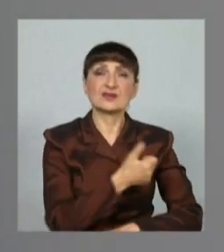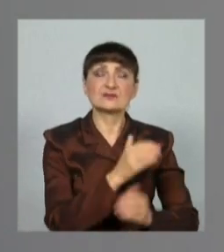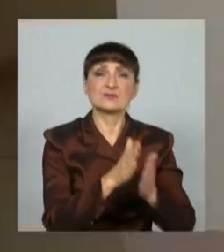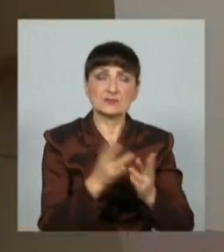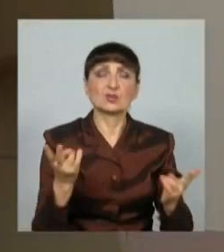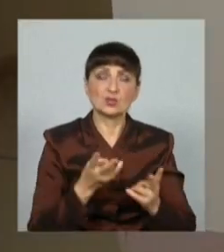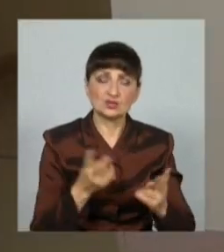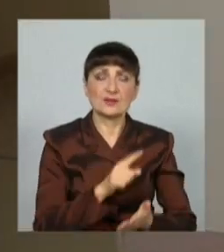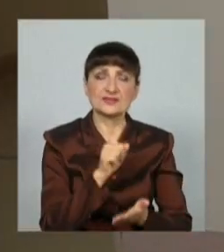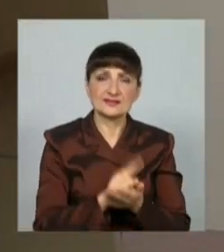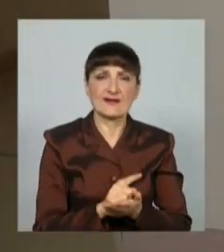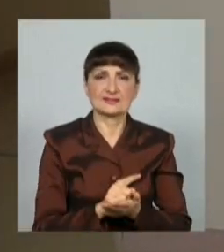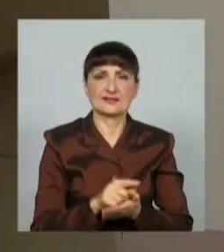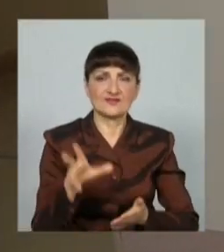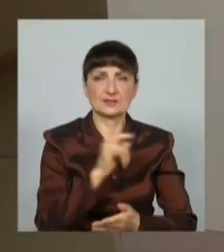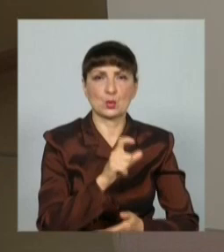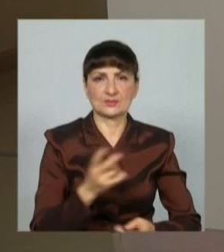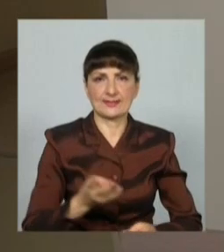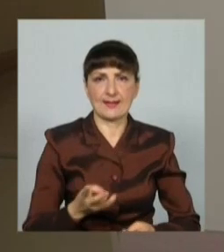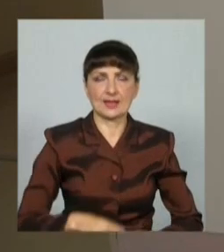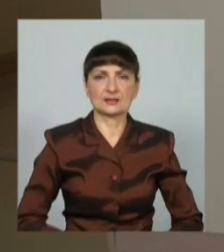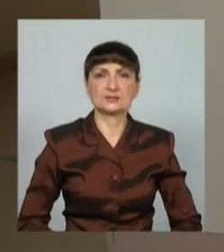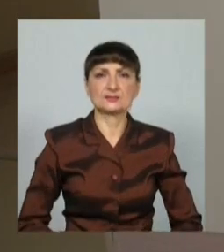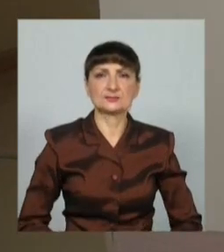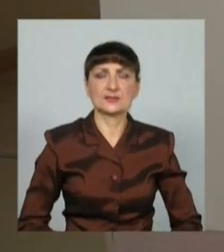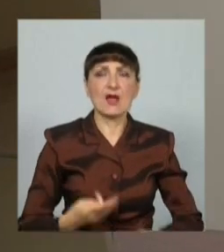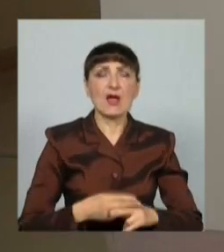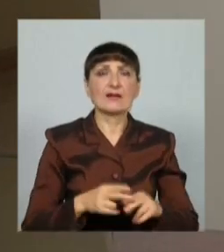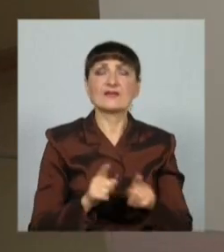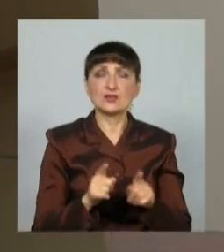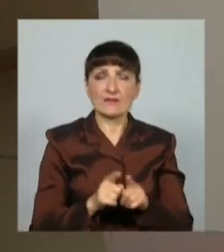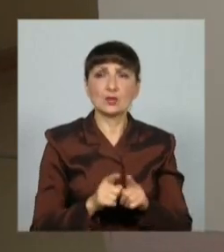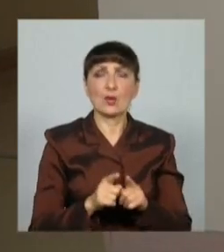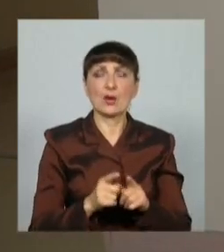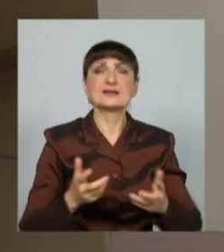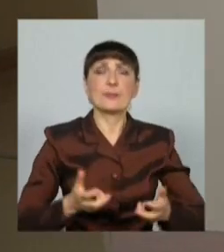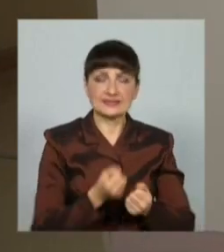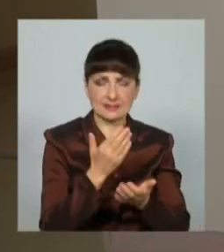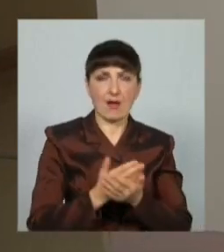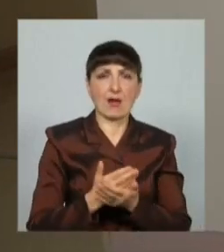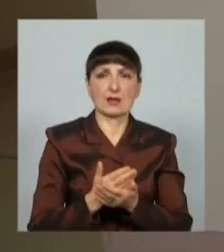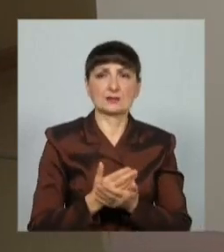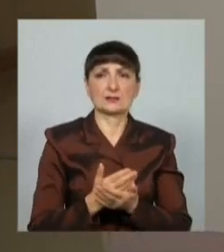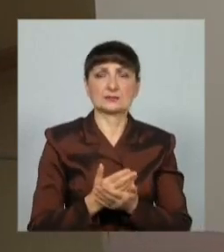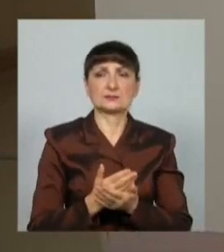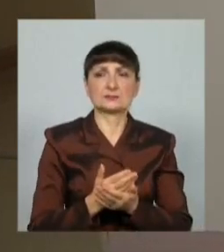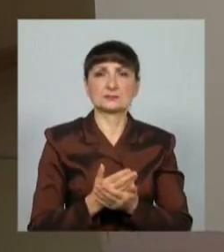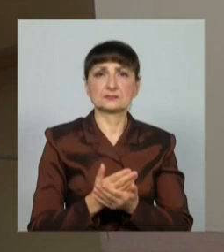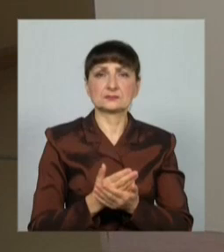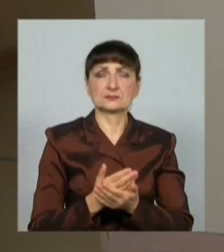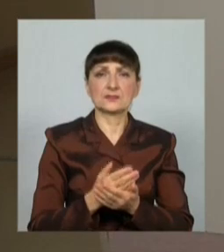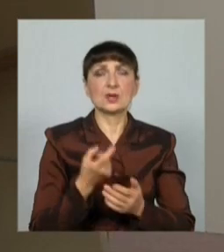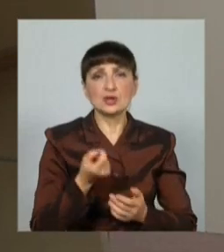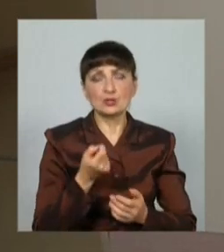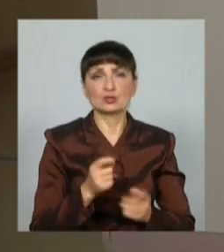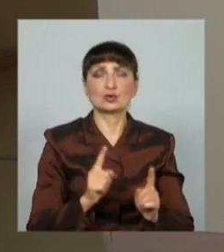помогает. Обязательно пусть вакцинируются. Это все равно спасает. Хоть как